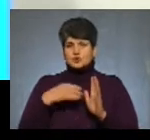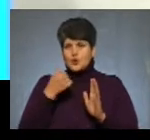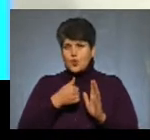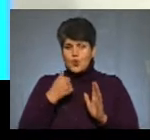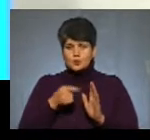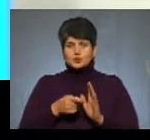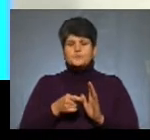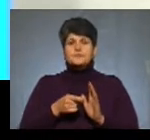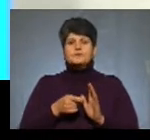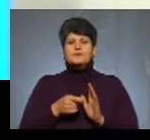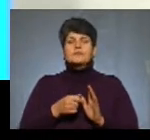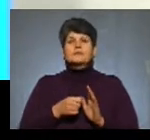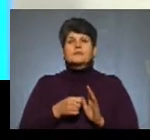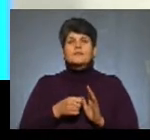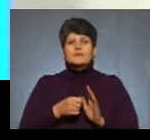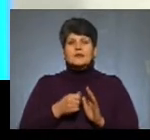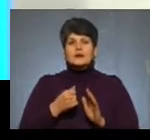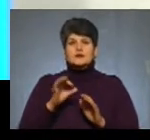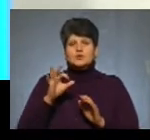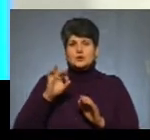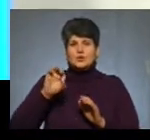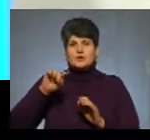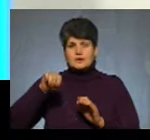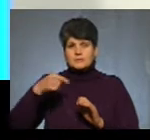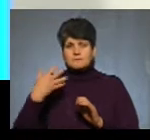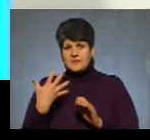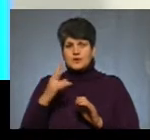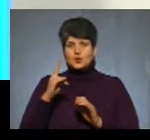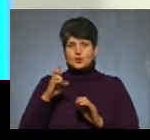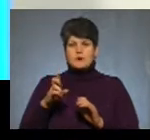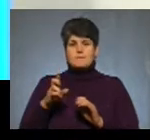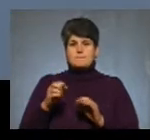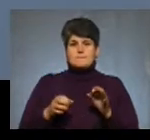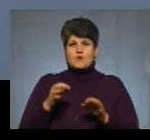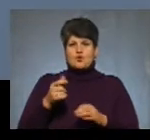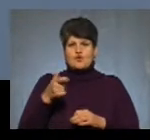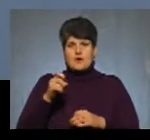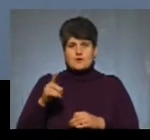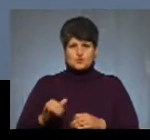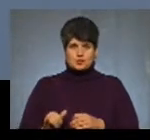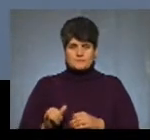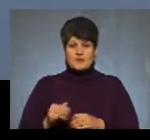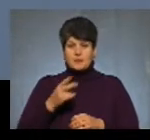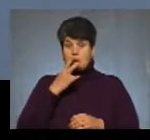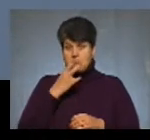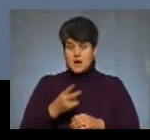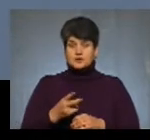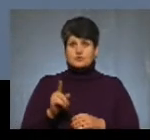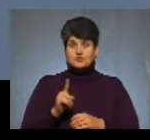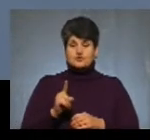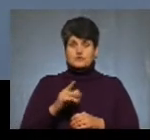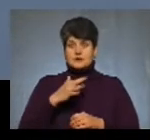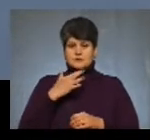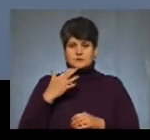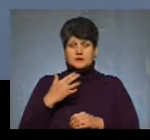1 травня 2019 року на 0,5 куба природнього газу. І загалом, як ми бачимо, це вже вкотре